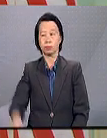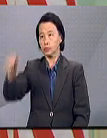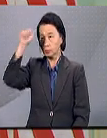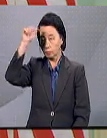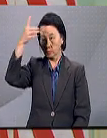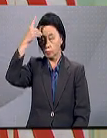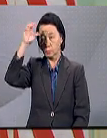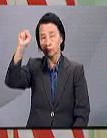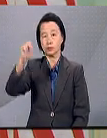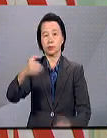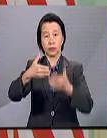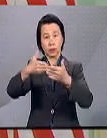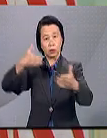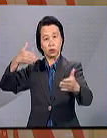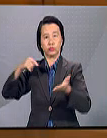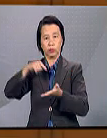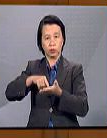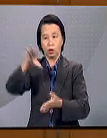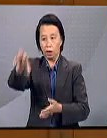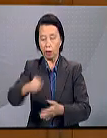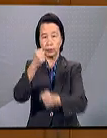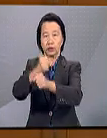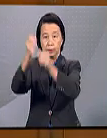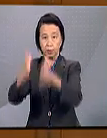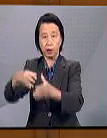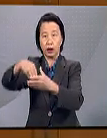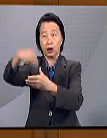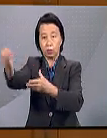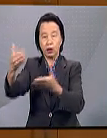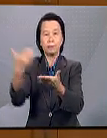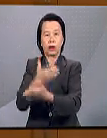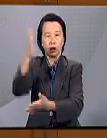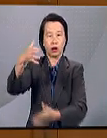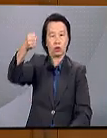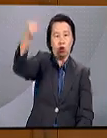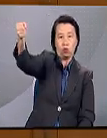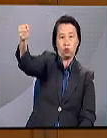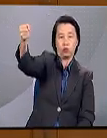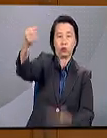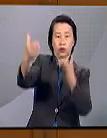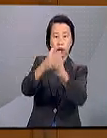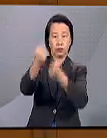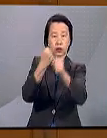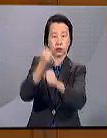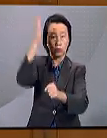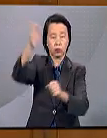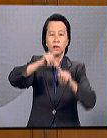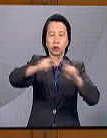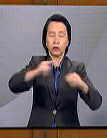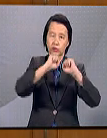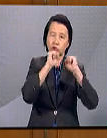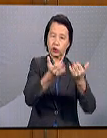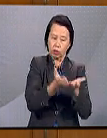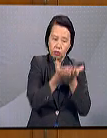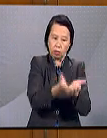Assalamualaikum Datuk Seri. Sebelum ini dilaporkan pengambilan pekerja asing baru akan dibekukan sampai hujung tahun, tetapi syarikat perkapalan Malaysia